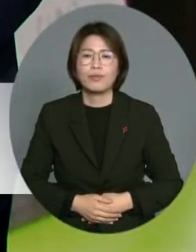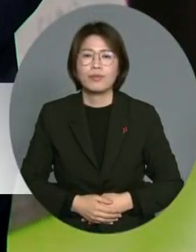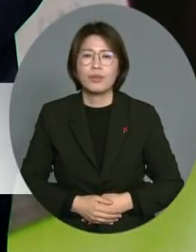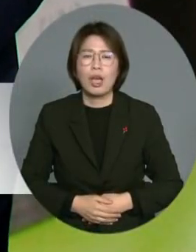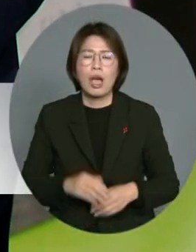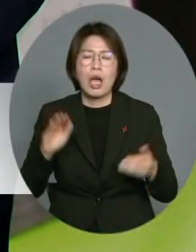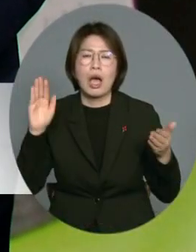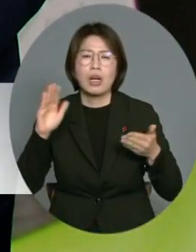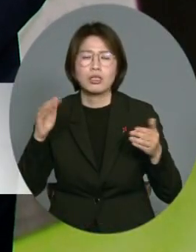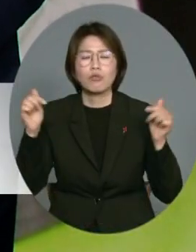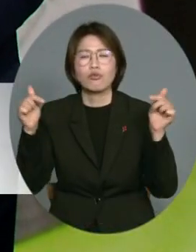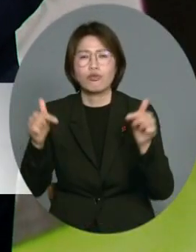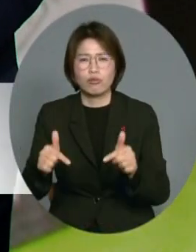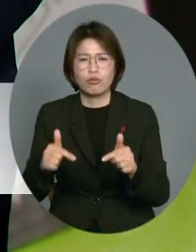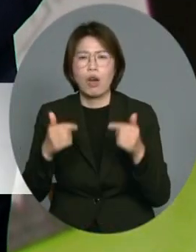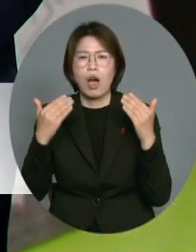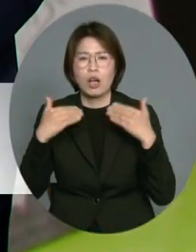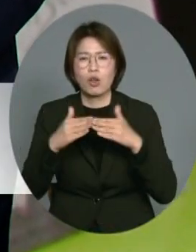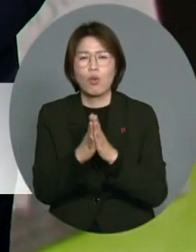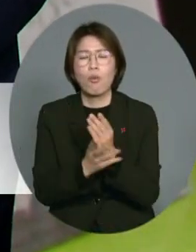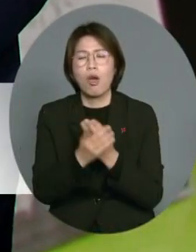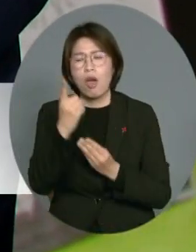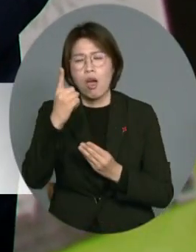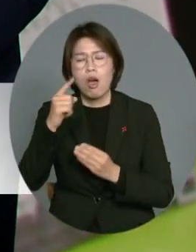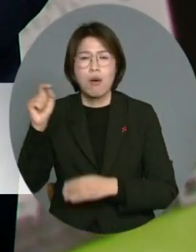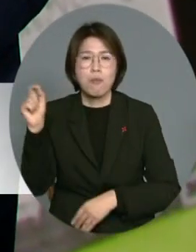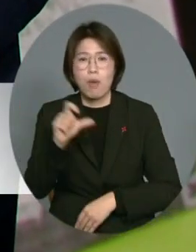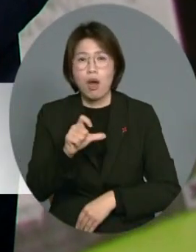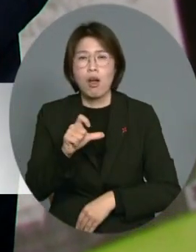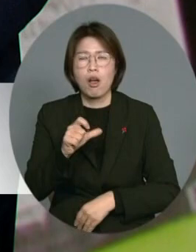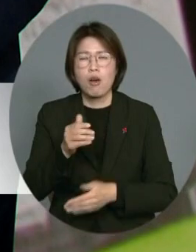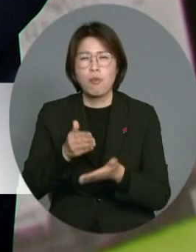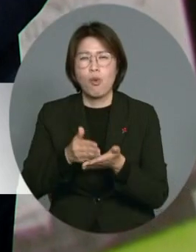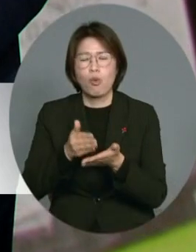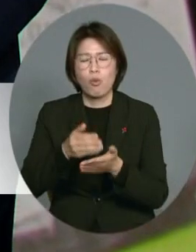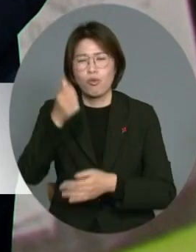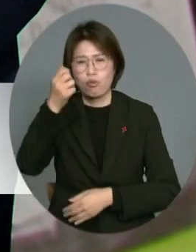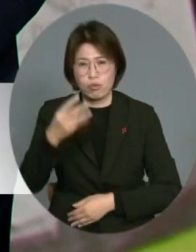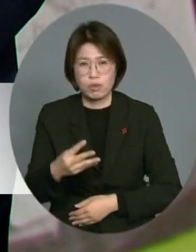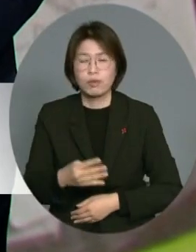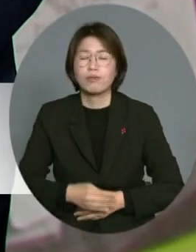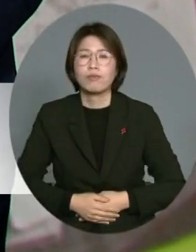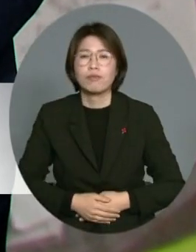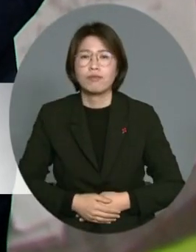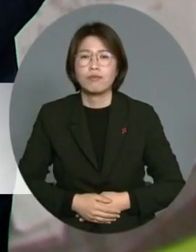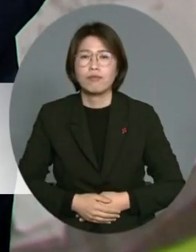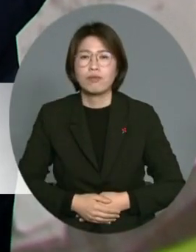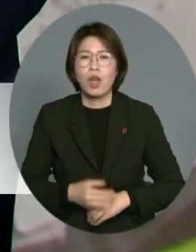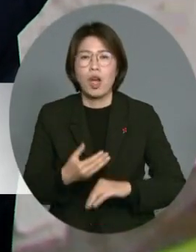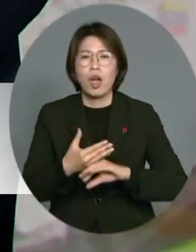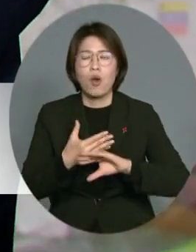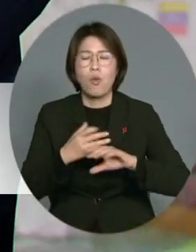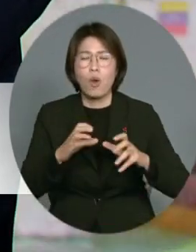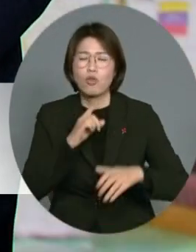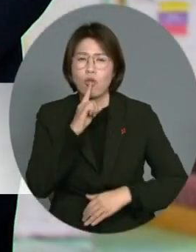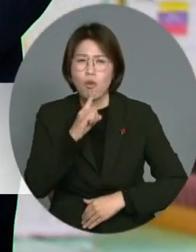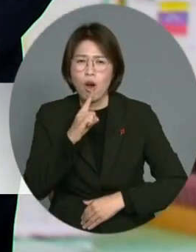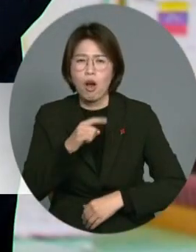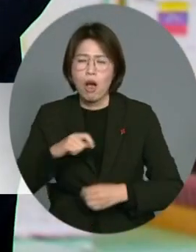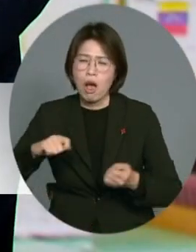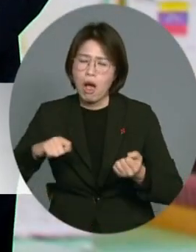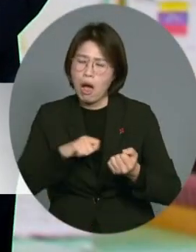학령 인구 감소와 함께 학교 통폐합이 빠르게 진행되고 있다는 보도 여러 차례 해드렸습니다. 외국어나 악기 같은